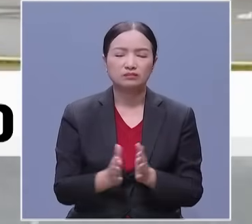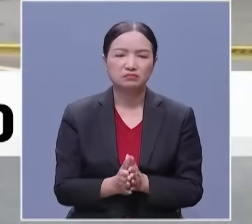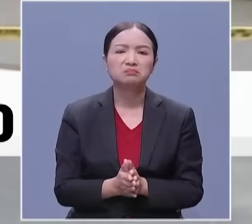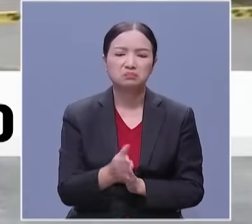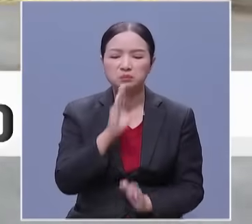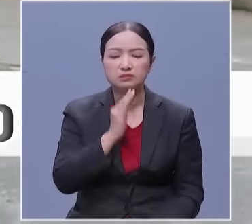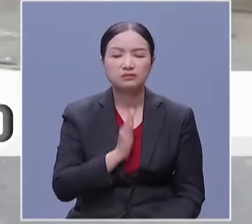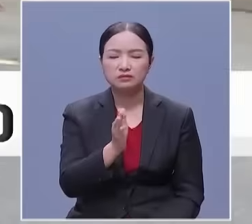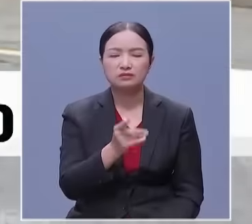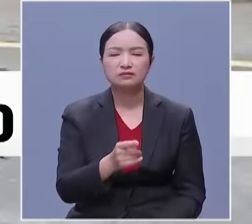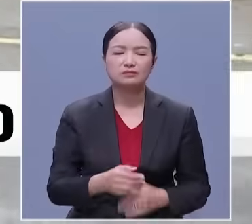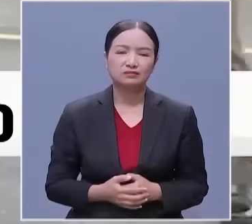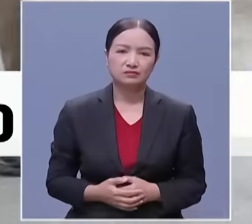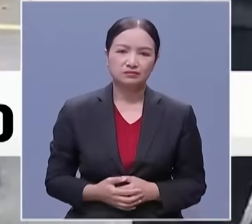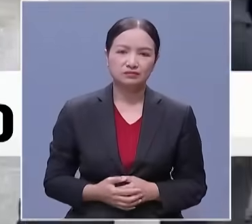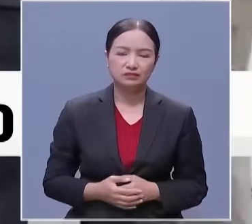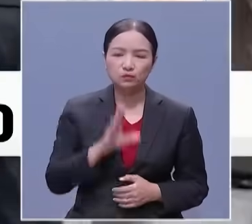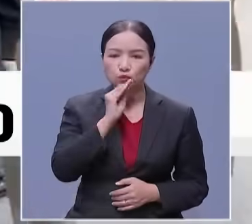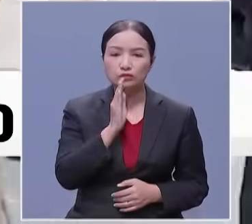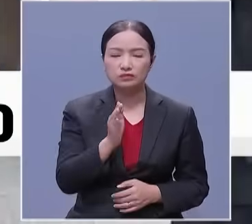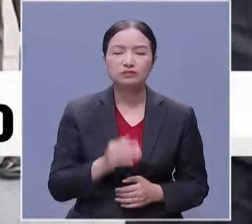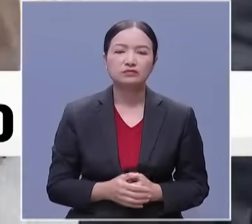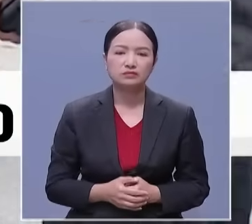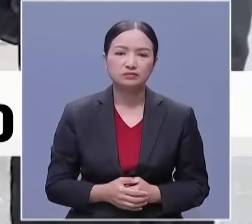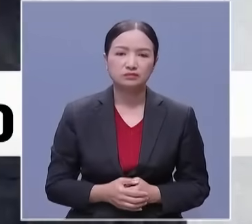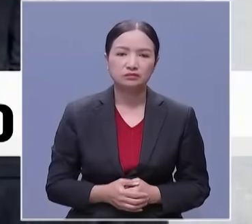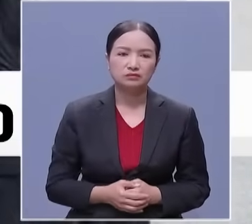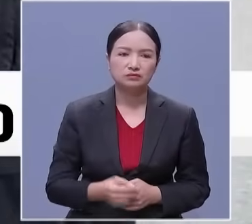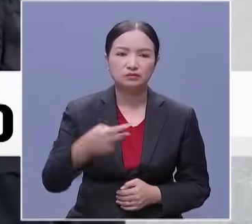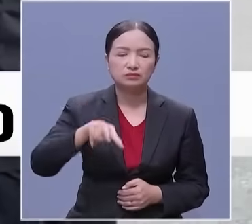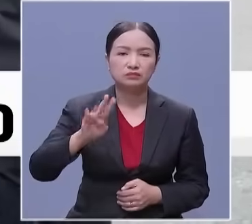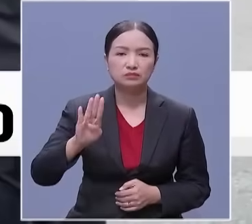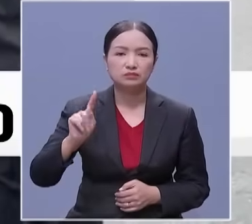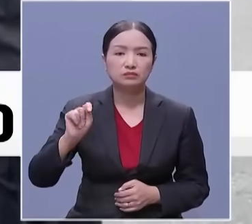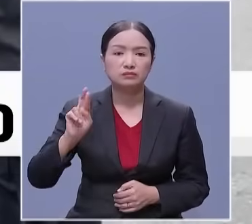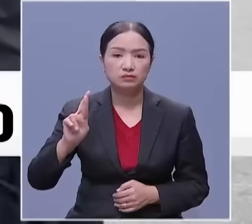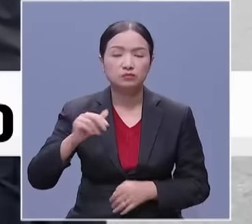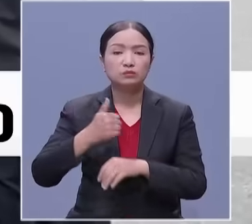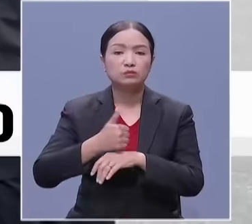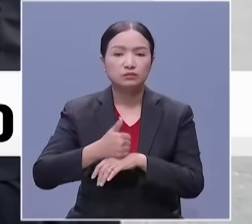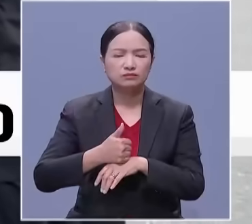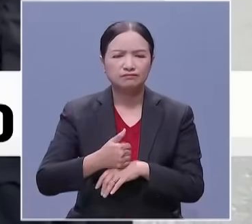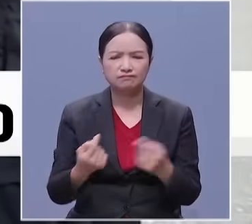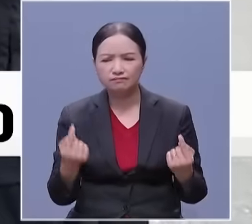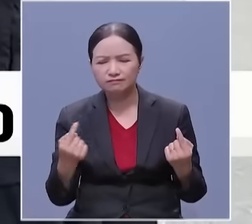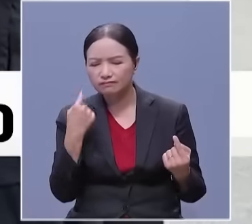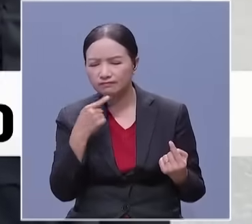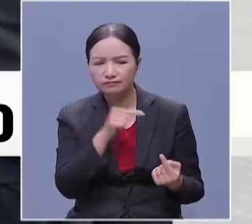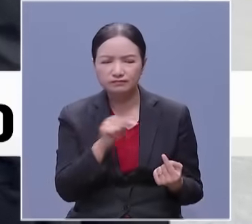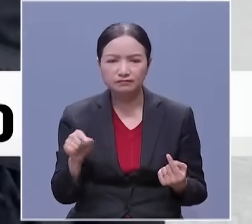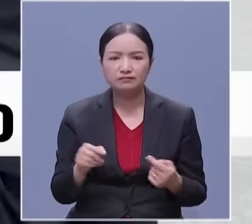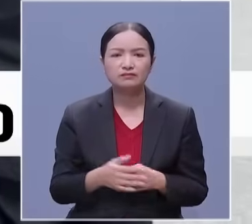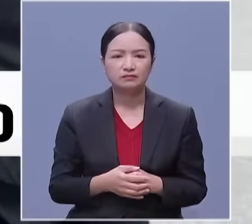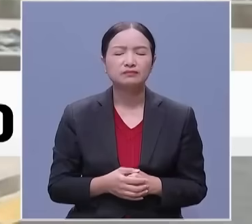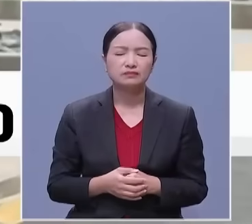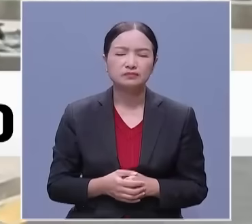าเลยอ่ะวันเนี้ย แต่ถ้าพูดตรงๆนะว่าที่ผบ.ตร.ที่มีการเรียกได้ว่ายังไงล่ะวางตัว